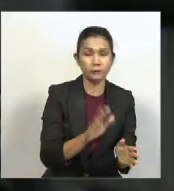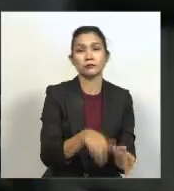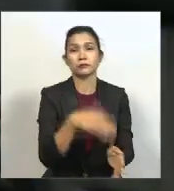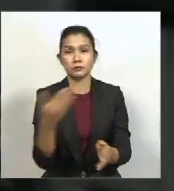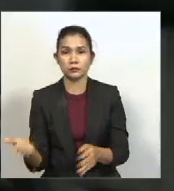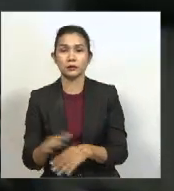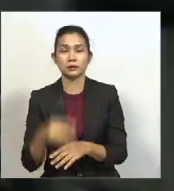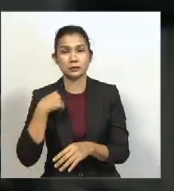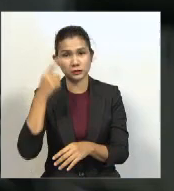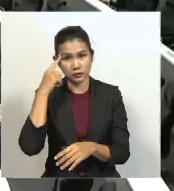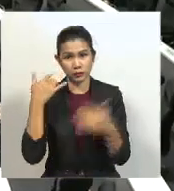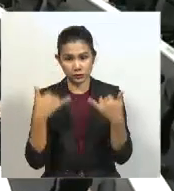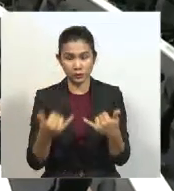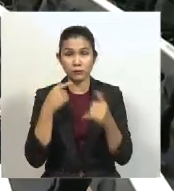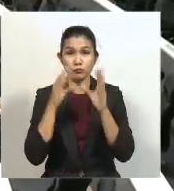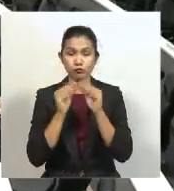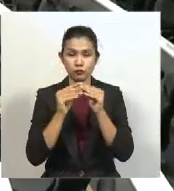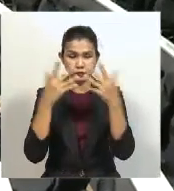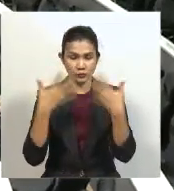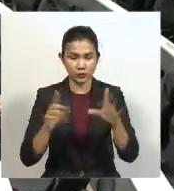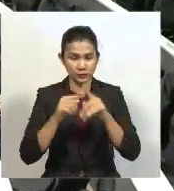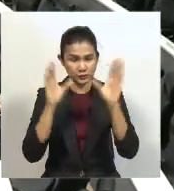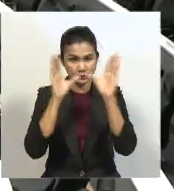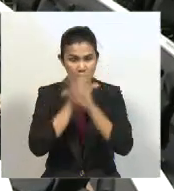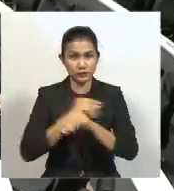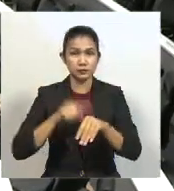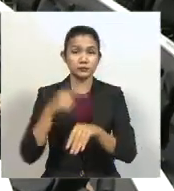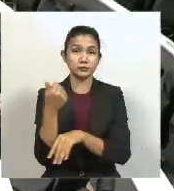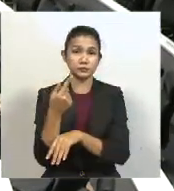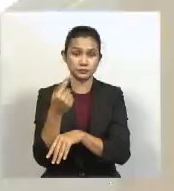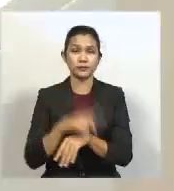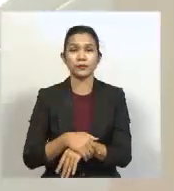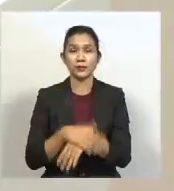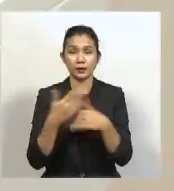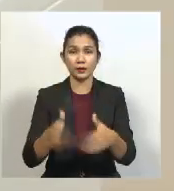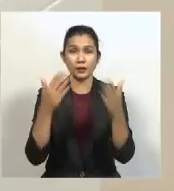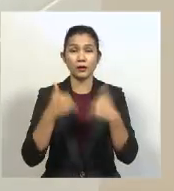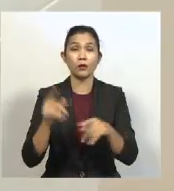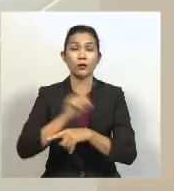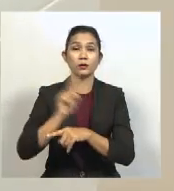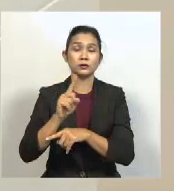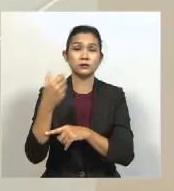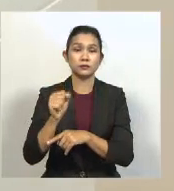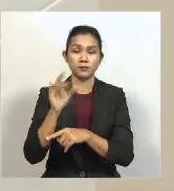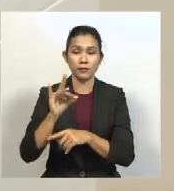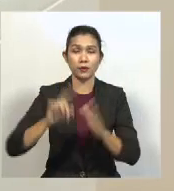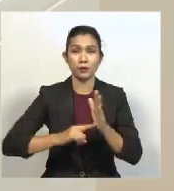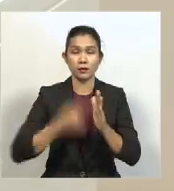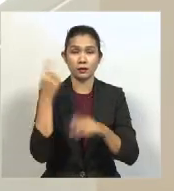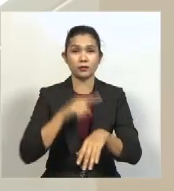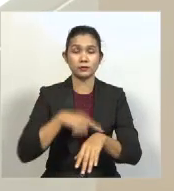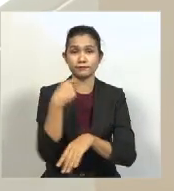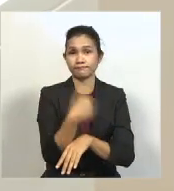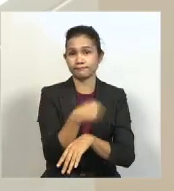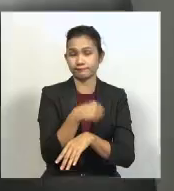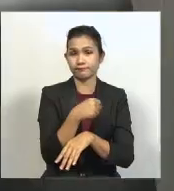ในวันนี้น่าจะเสร็จสิ้นการประชุมในช่วงเวลาประมาณ23นาฬิกาค่ะส่วนในวันที่18ตุลาคมจะเริ่มต้นประชุมเวลาประมา